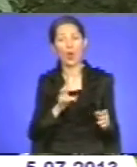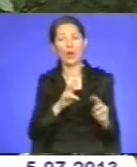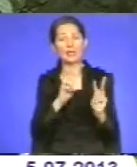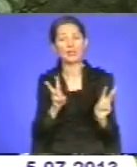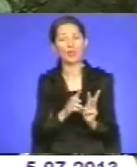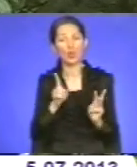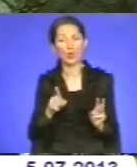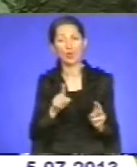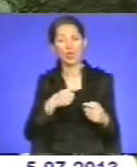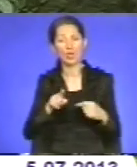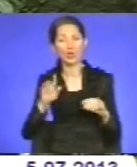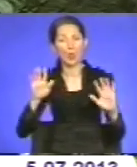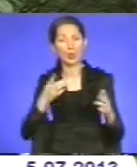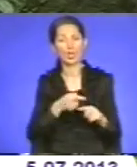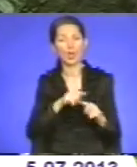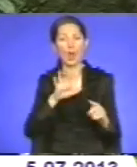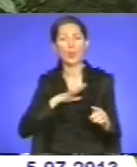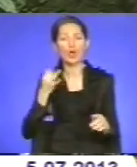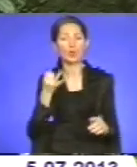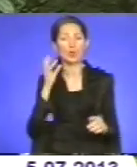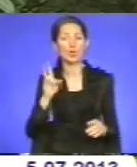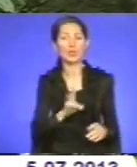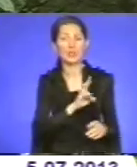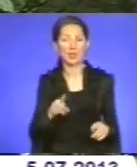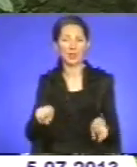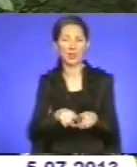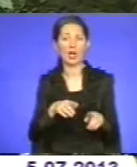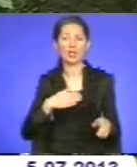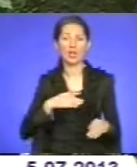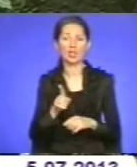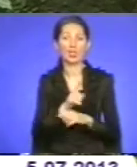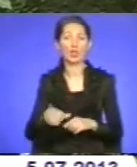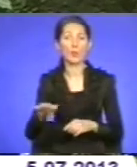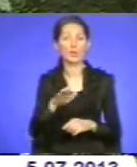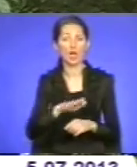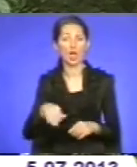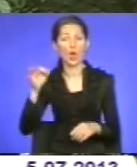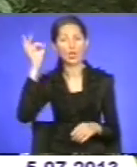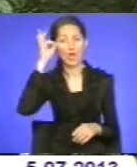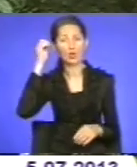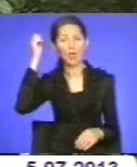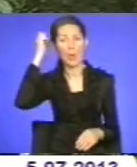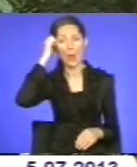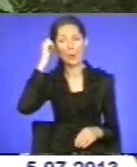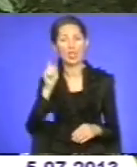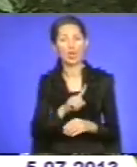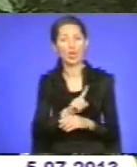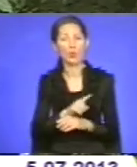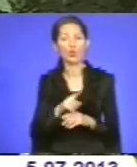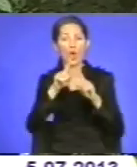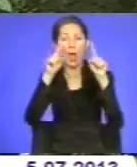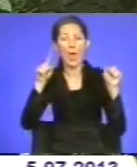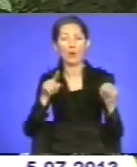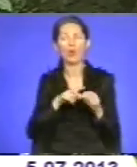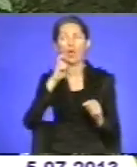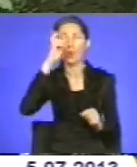яка відбулася в історії церкви. Так, зокрема, наш Тернопільський регіон згадує пам'ять Тернопільської ікони Божої